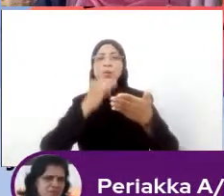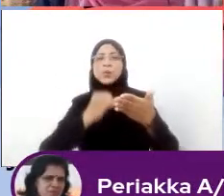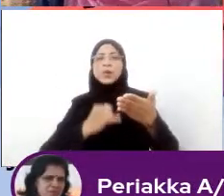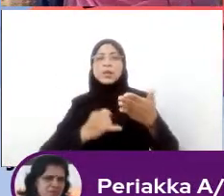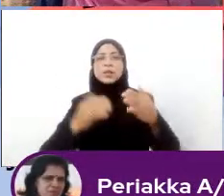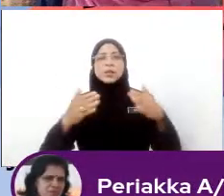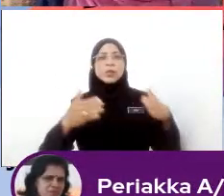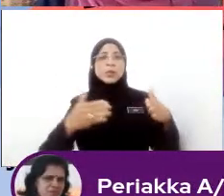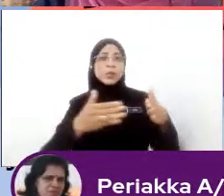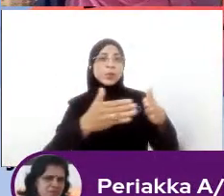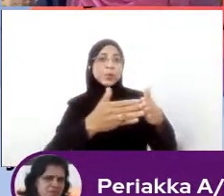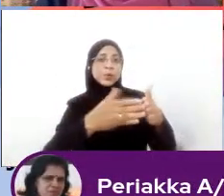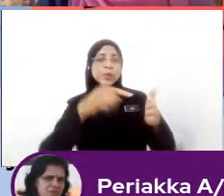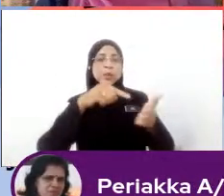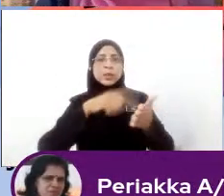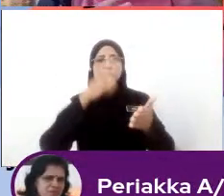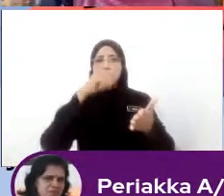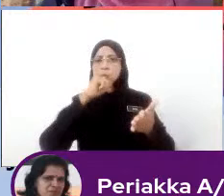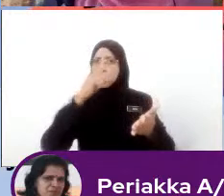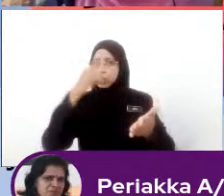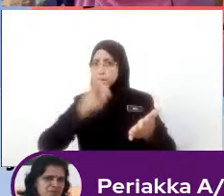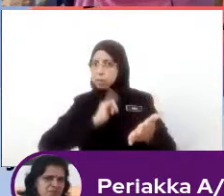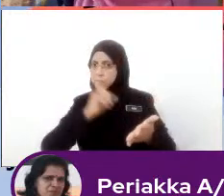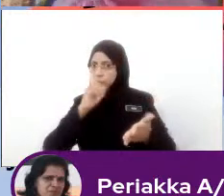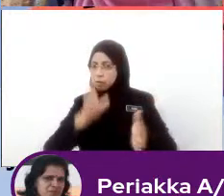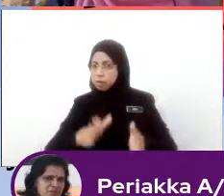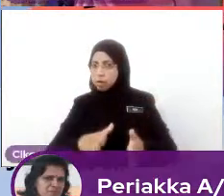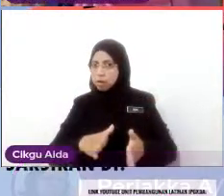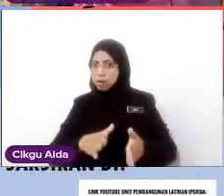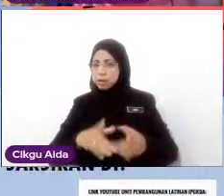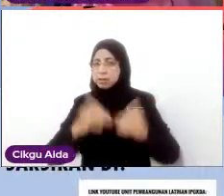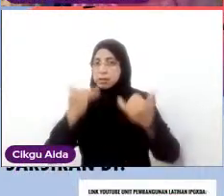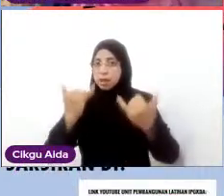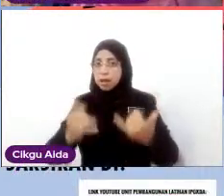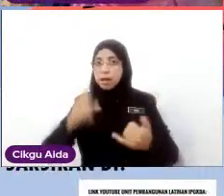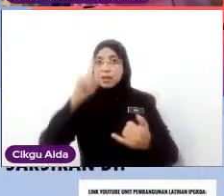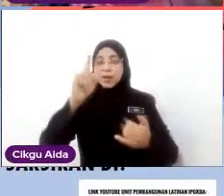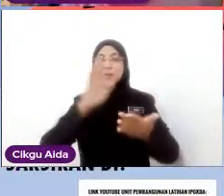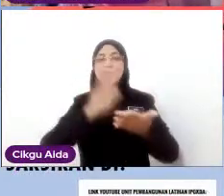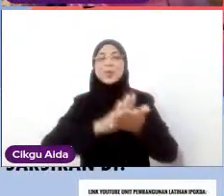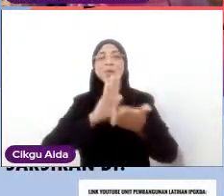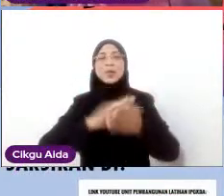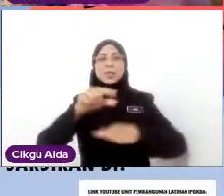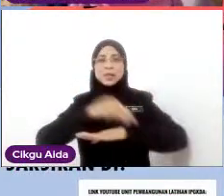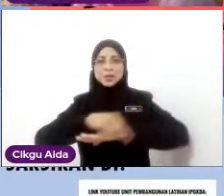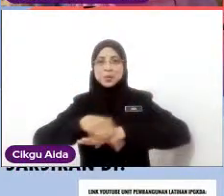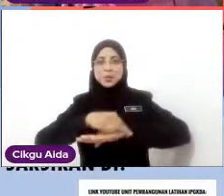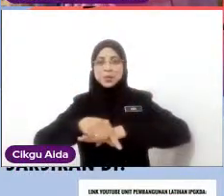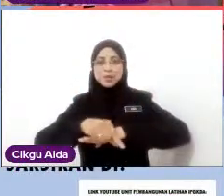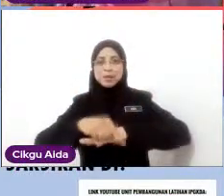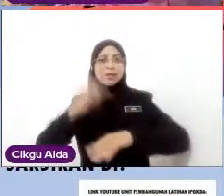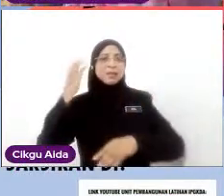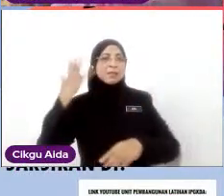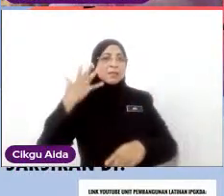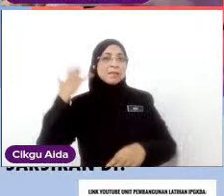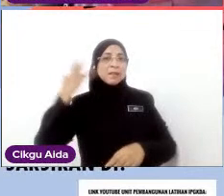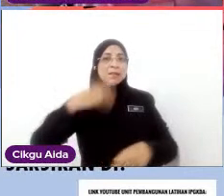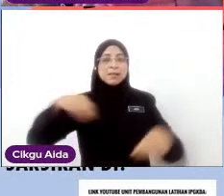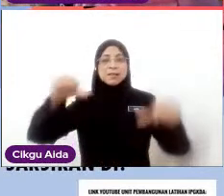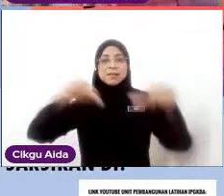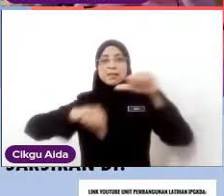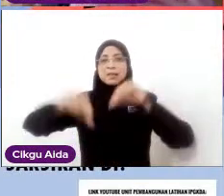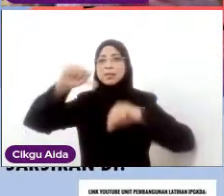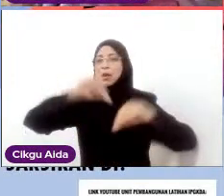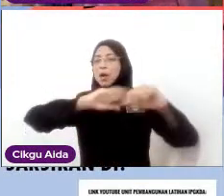ni bukan digunakan untuk saya sahaja. Alhamdulillah sekarang satu sekolah guna. Macam tu kan, video sejarah, sains,